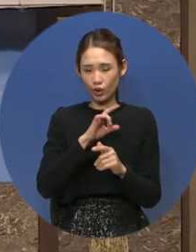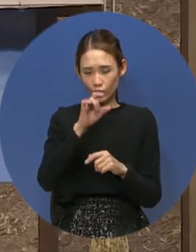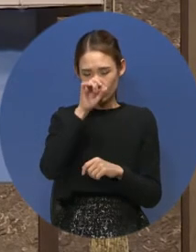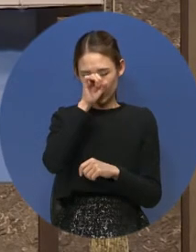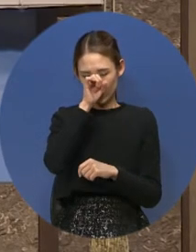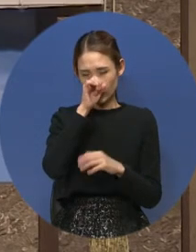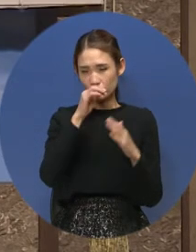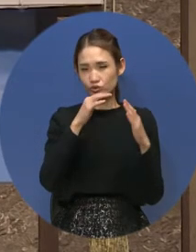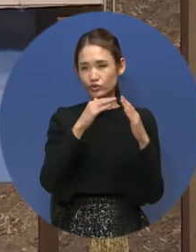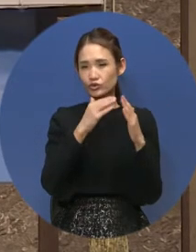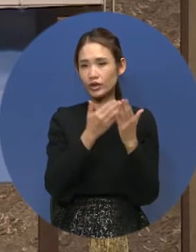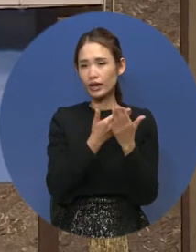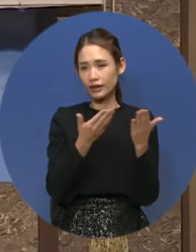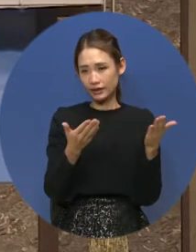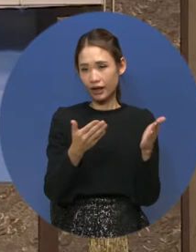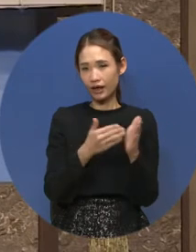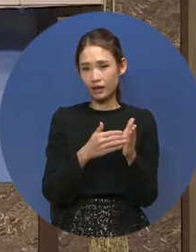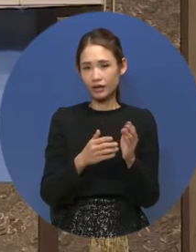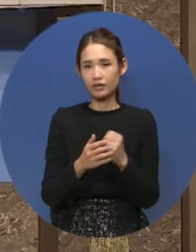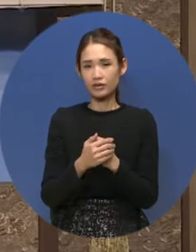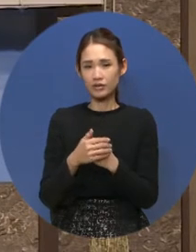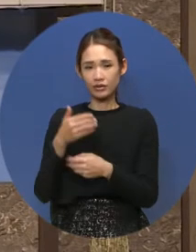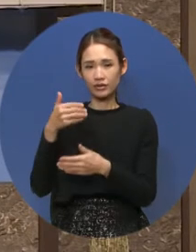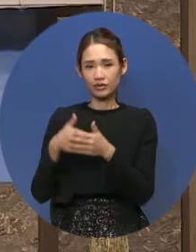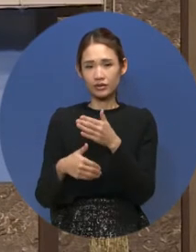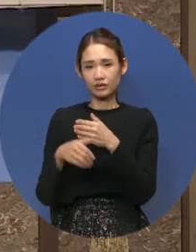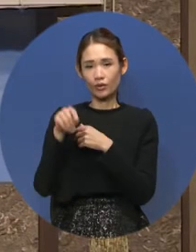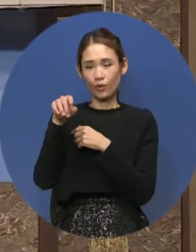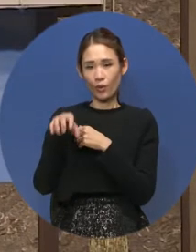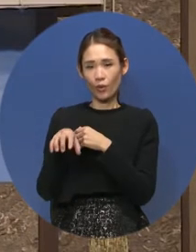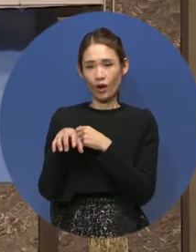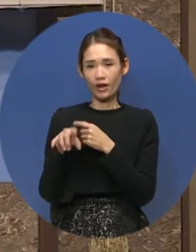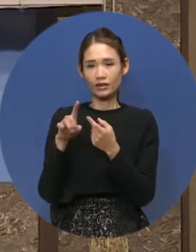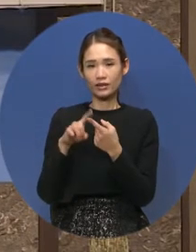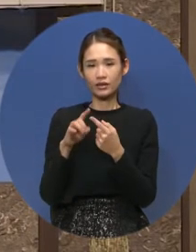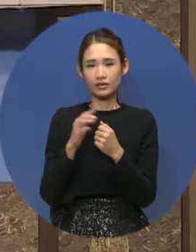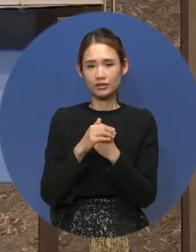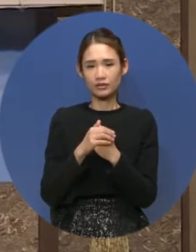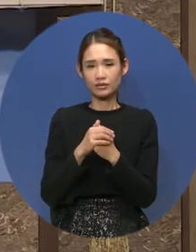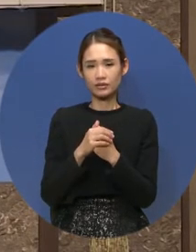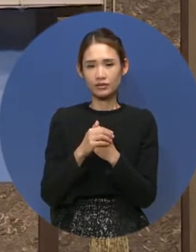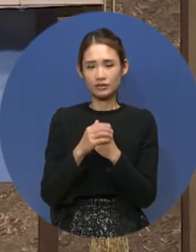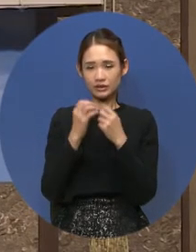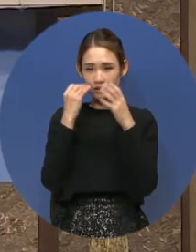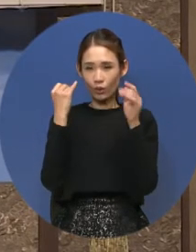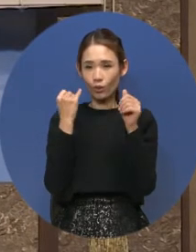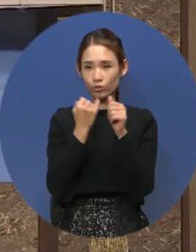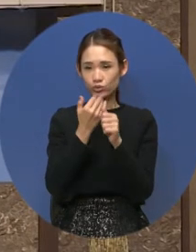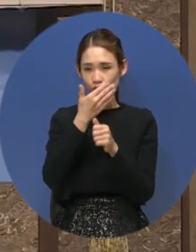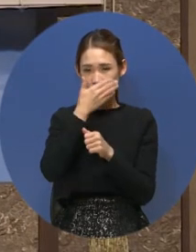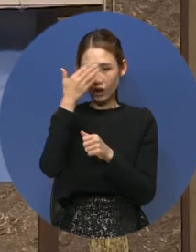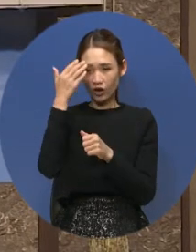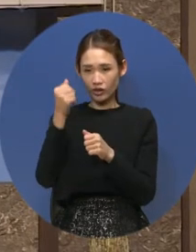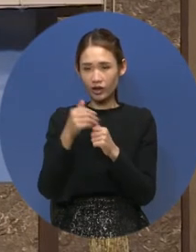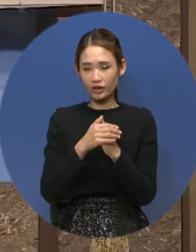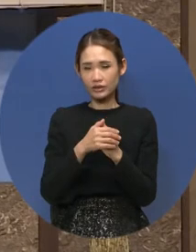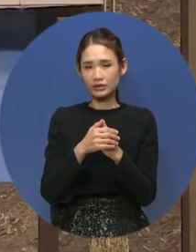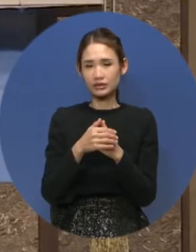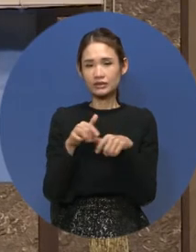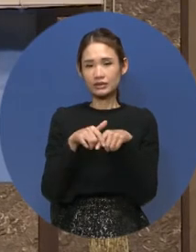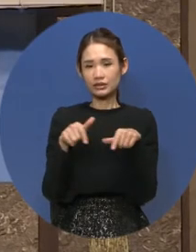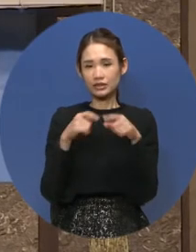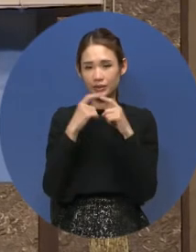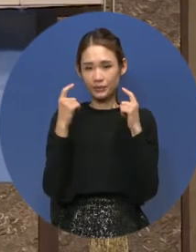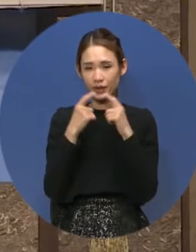그 주택을 제공하고요. 네. 나머지 공간에 대해서는 신혼부부와 청년 그리고 일반